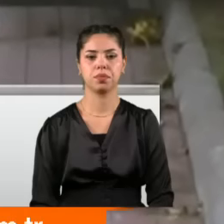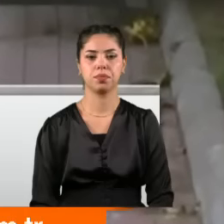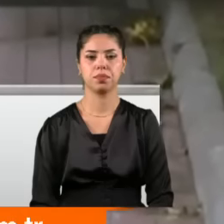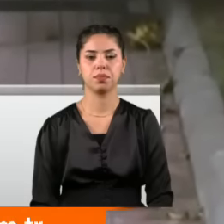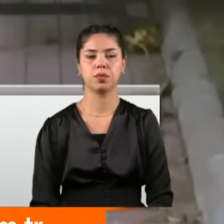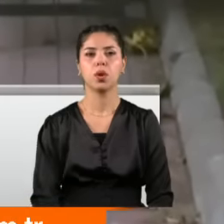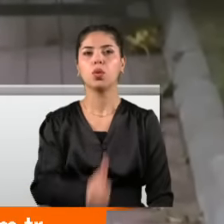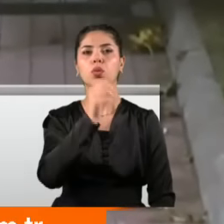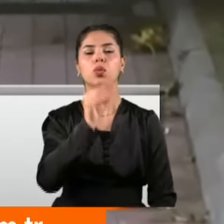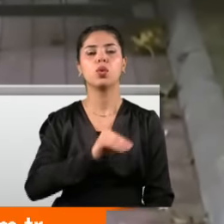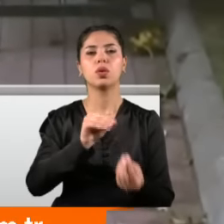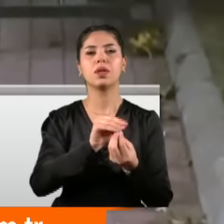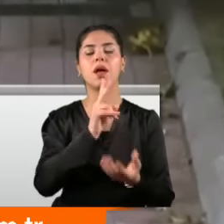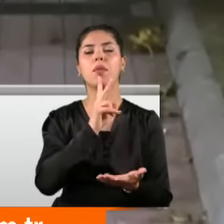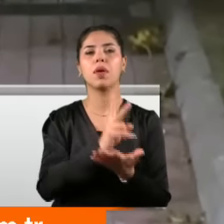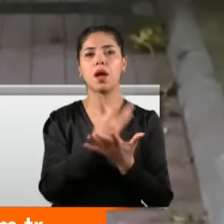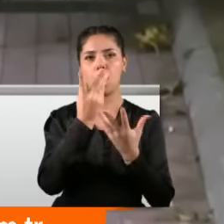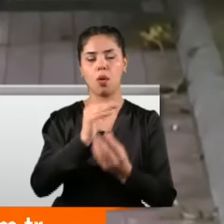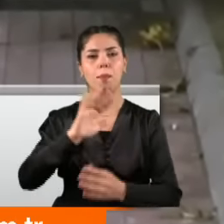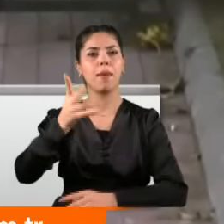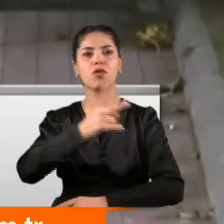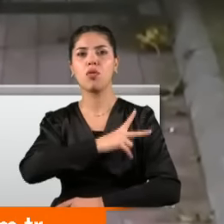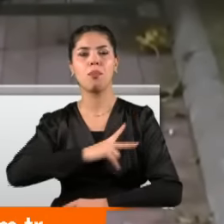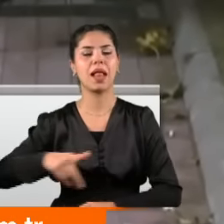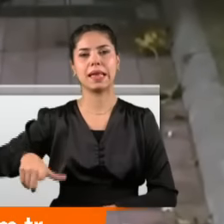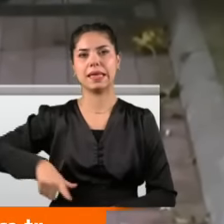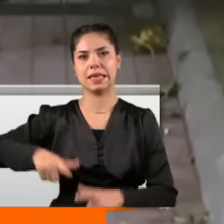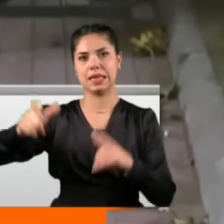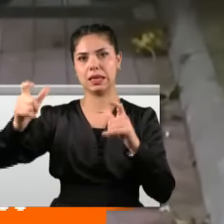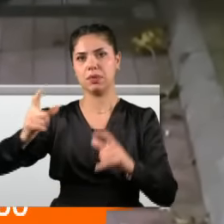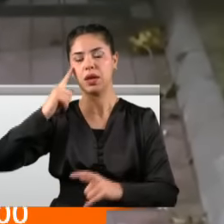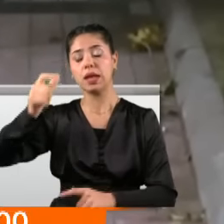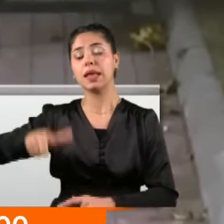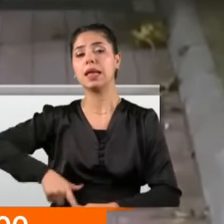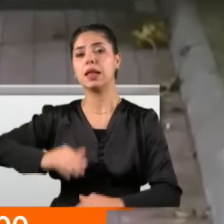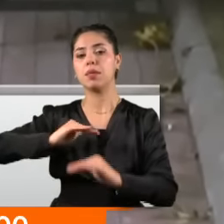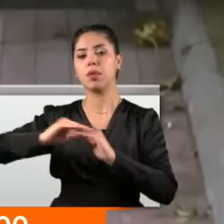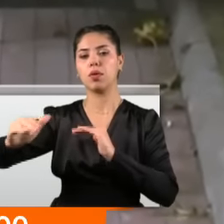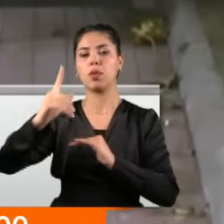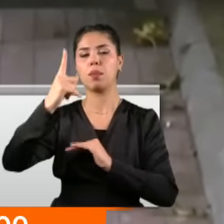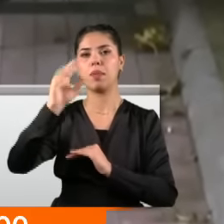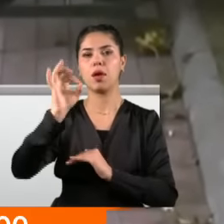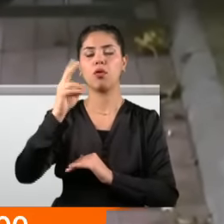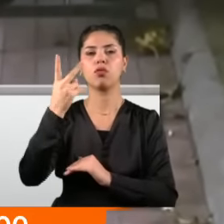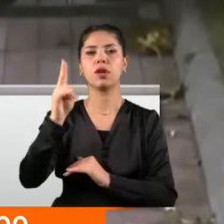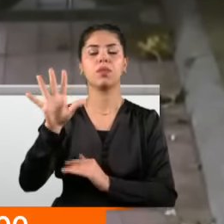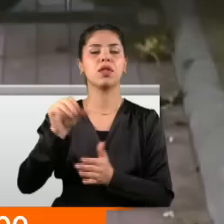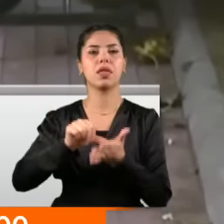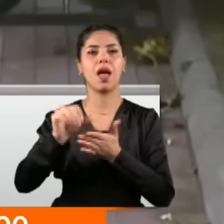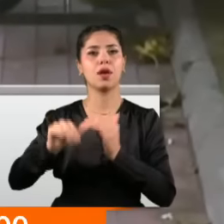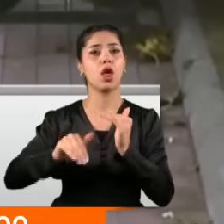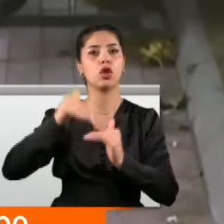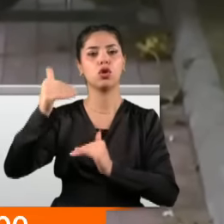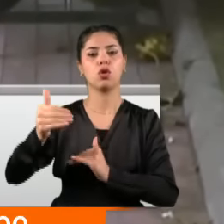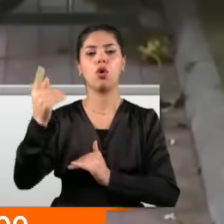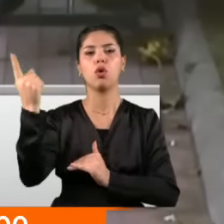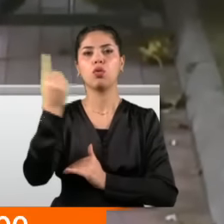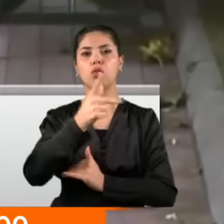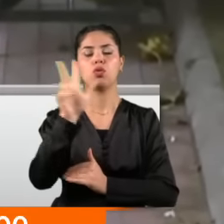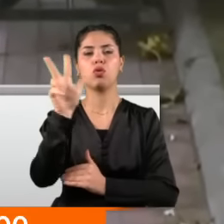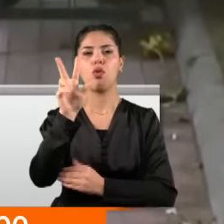Suya zam kararı alan belediyelerden biri de İzmir oldu. İzmirliler 1 Ocak 2025 tarihinden itibaren suyu %30